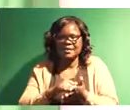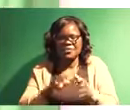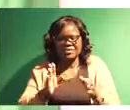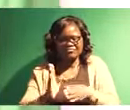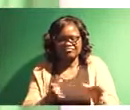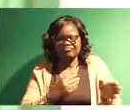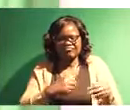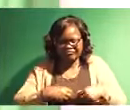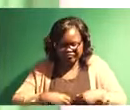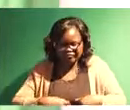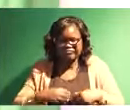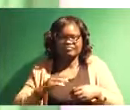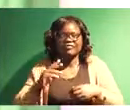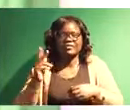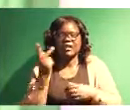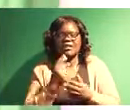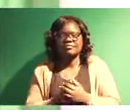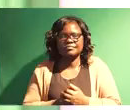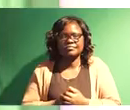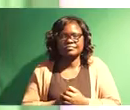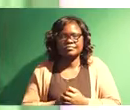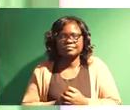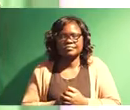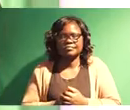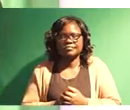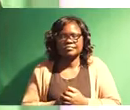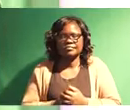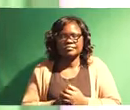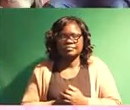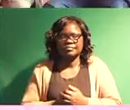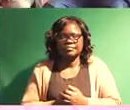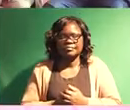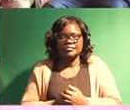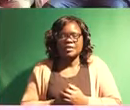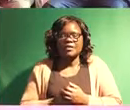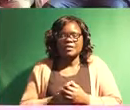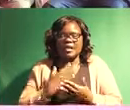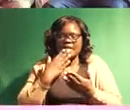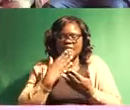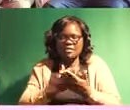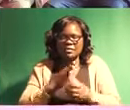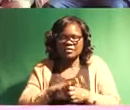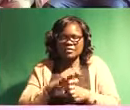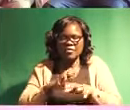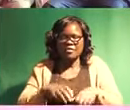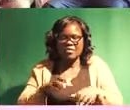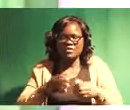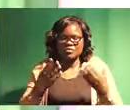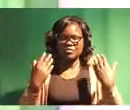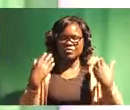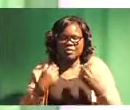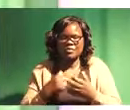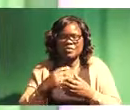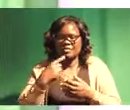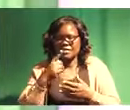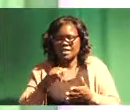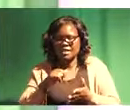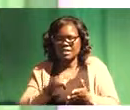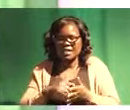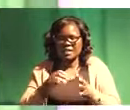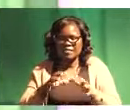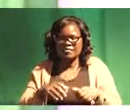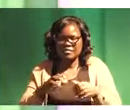njaa katika taifa letu la Kenya. Mimi nawashukuru sana wakulima wa Meru. Mumesema nyinyi ni